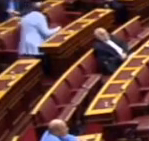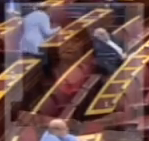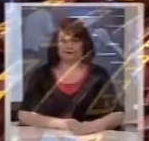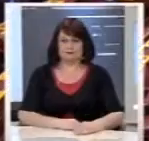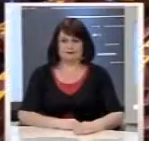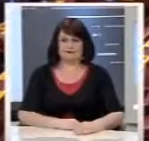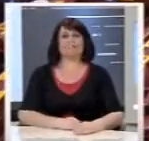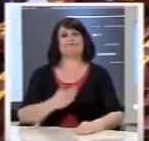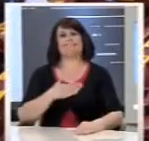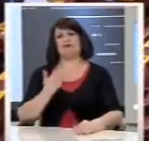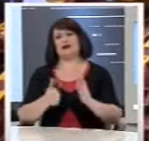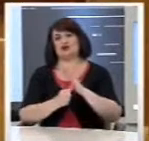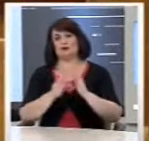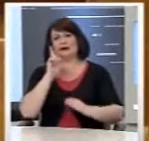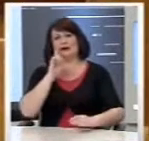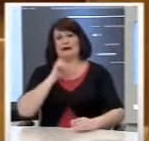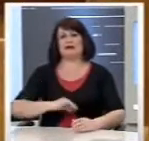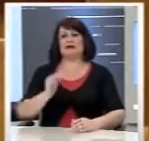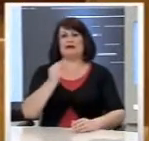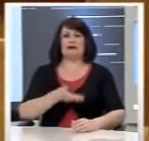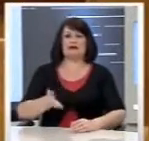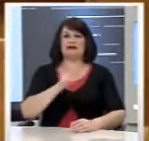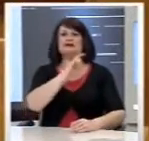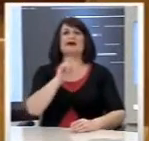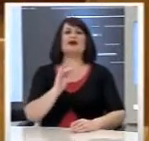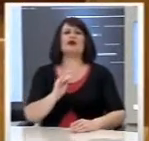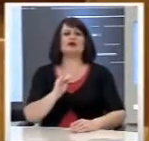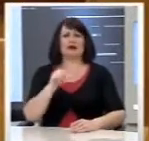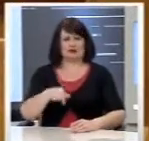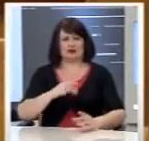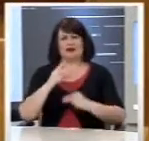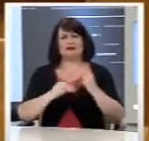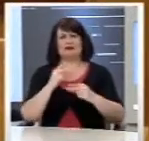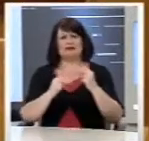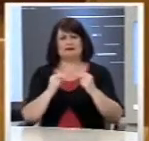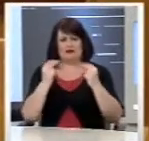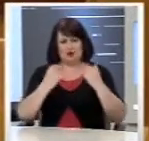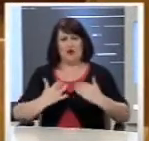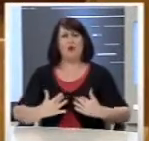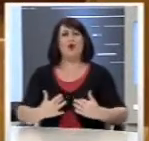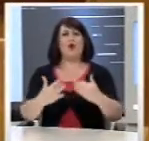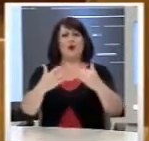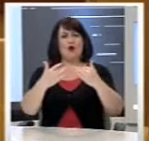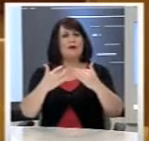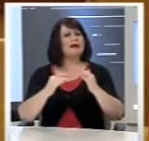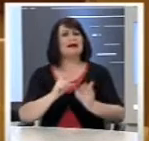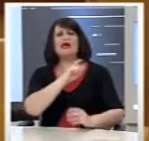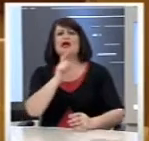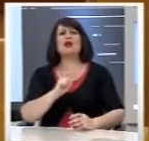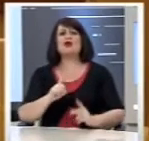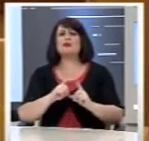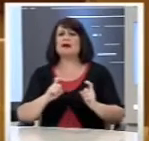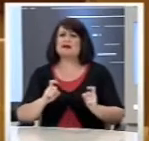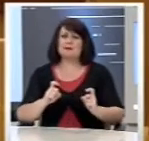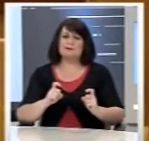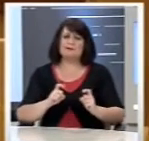Πρόεδρε, κυρίες και κύριοι βουλευτές. Το ερώτημα που καλείται να συζητήσει σήμερα η Ολομέλεια της Βουλής είναι